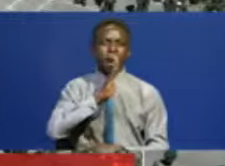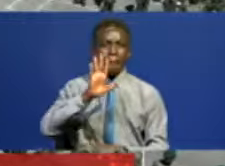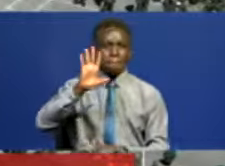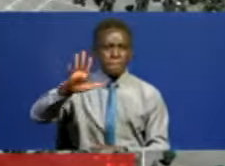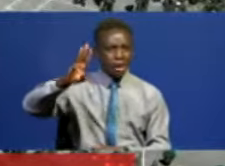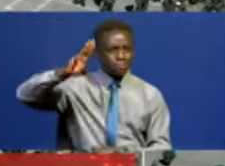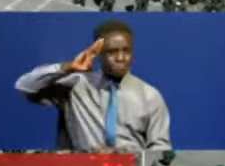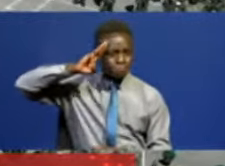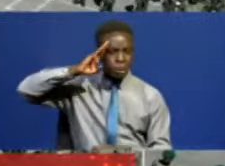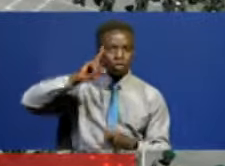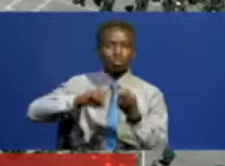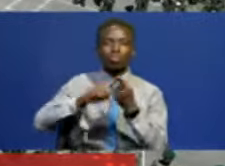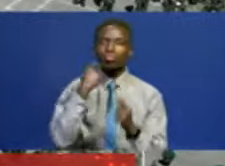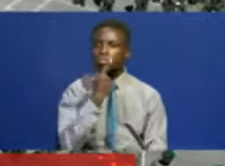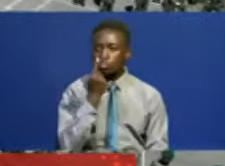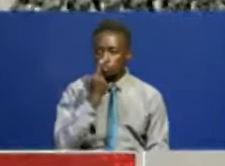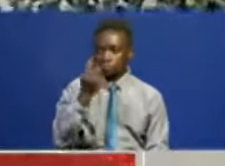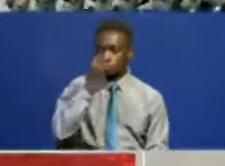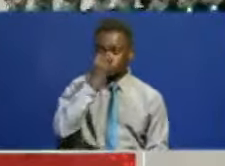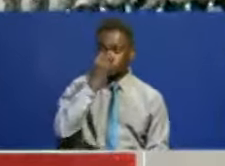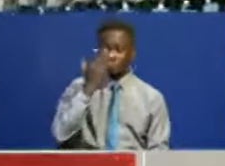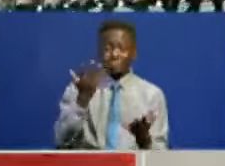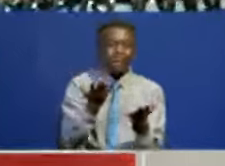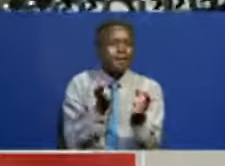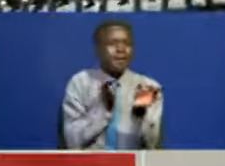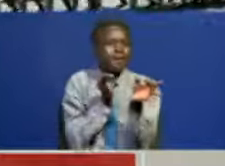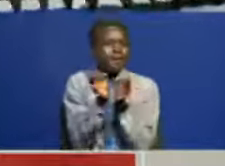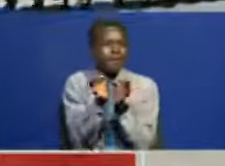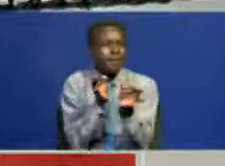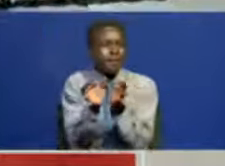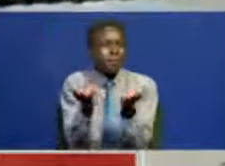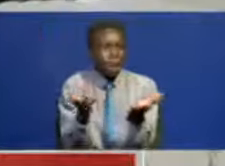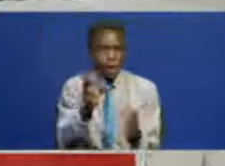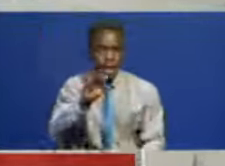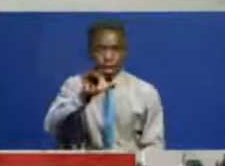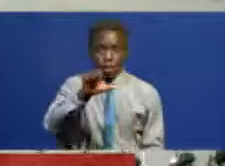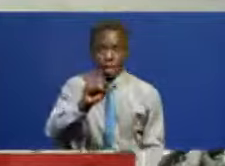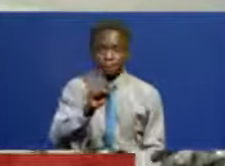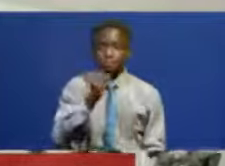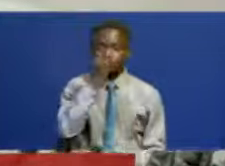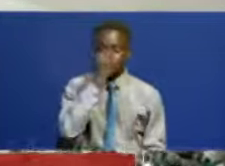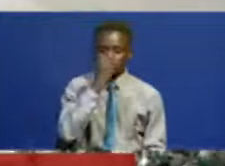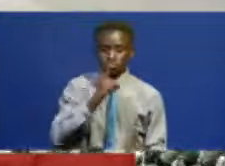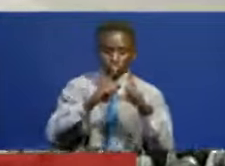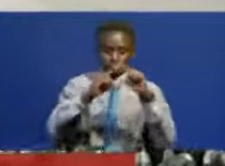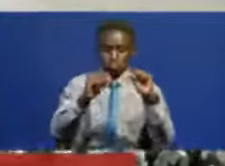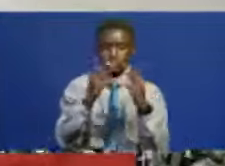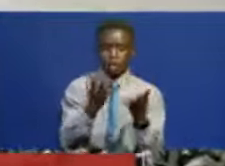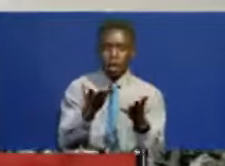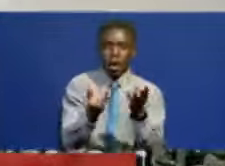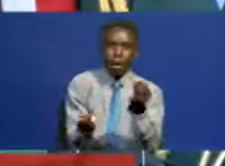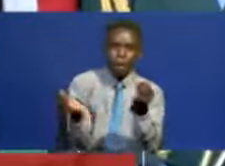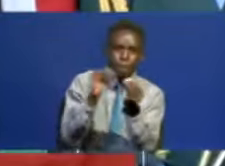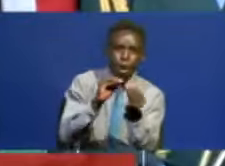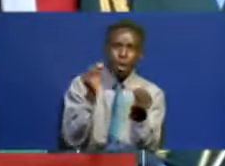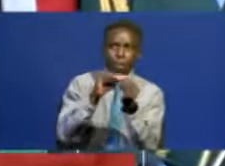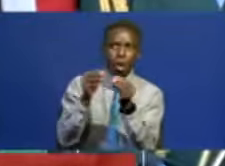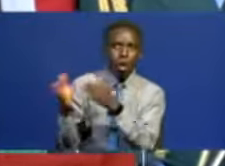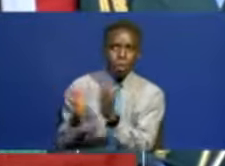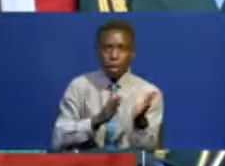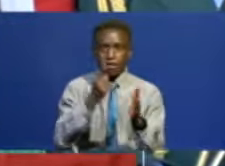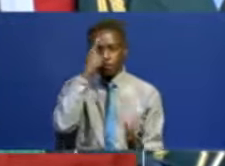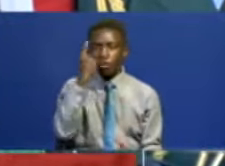wengi nafasi katika huduma ya NYS, Rais Ruto alielezea mpango wa serikali wa kuongeza nafasi za makurutu. Next